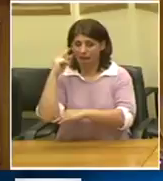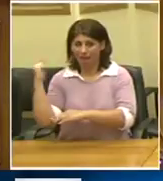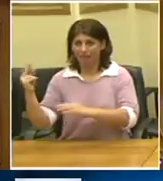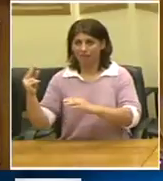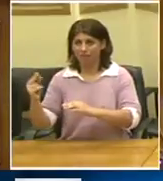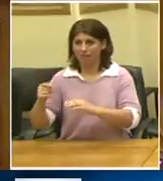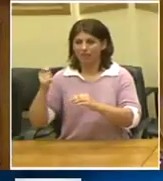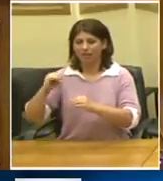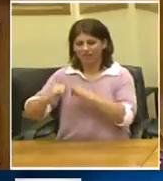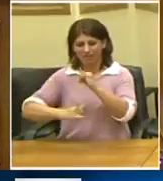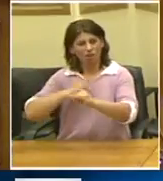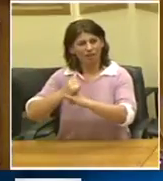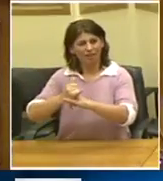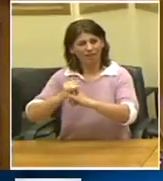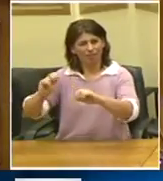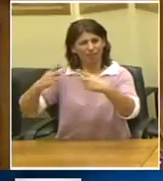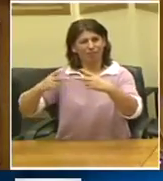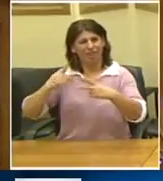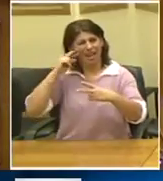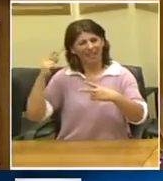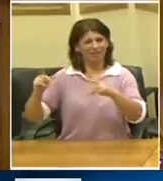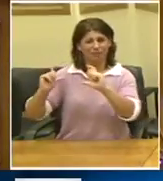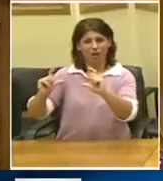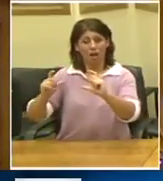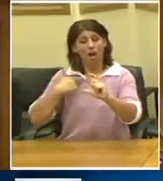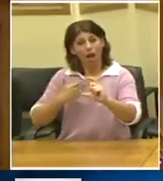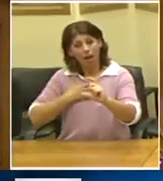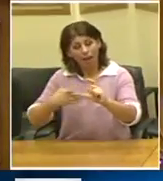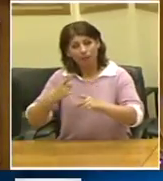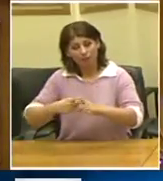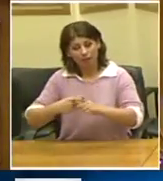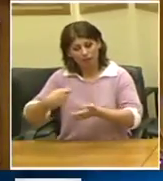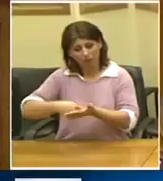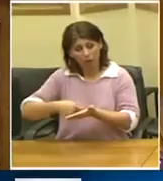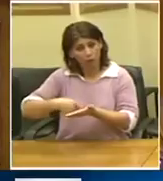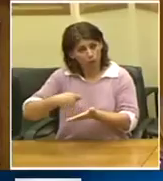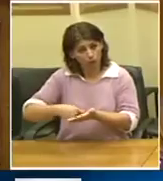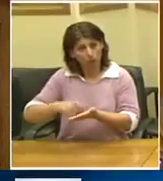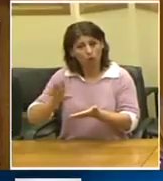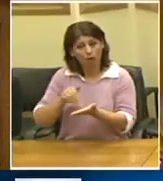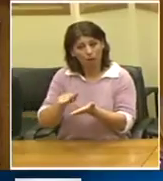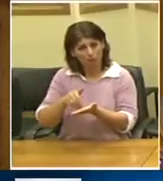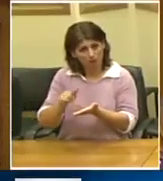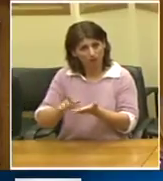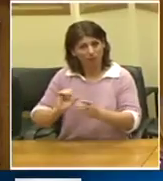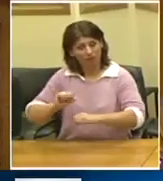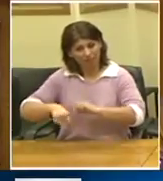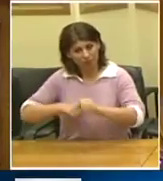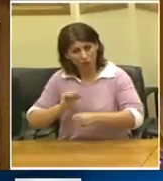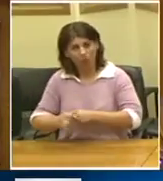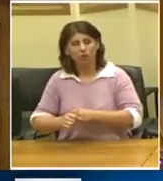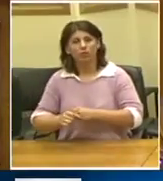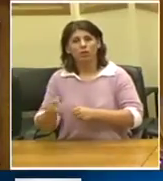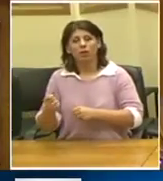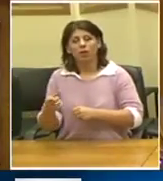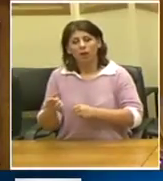στα μέσα κοινωνικής δικτύωσης. Πατριωτισμός είναι και το να πληρώνεις τους φόρους που σου αναλογούν, χωρίς να τους αποφεύγεις, δραστηριοποιούμενος οικονομικά μέσα από